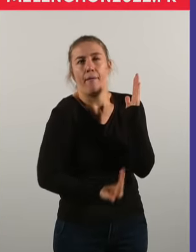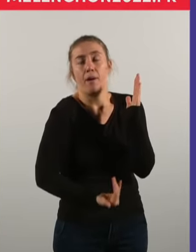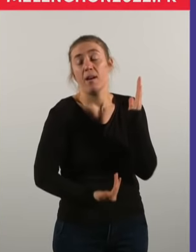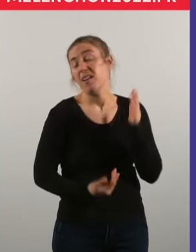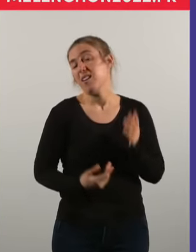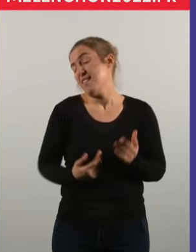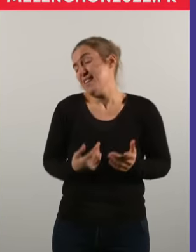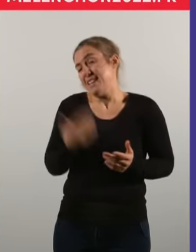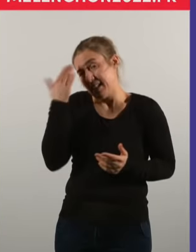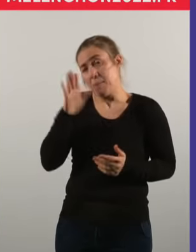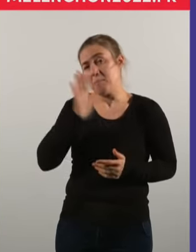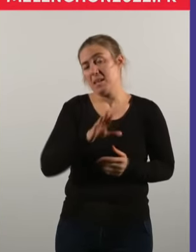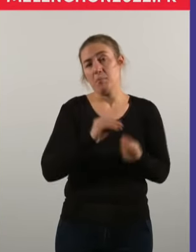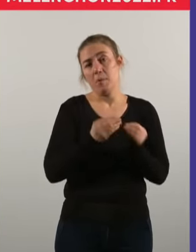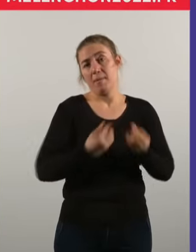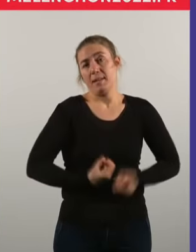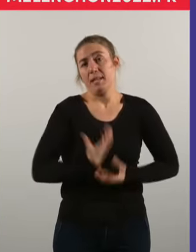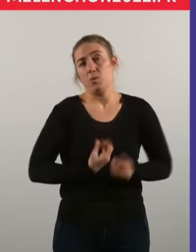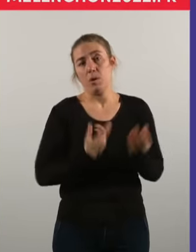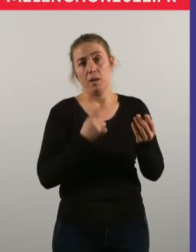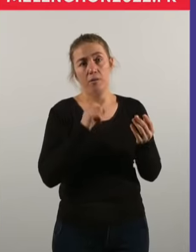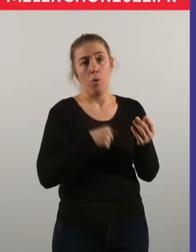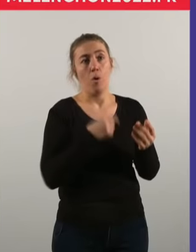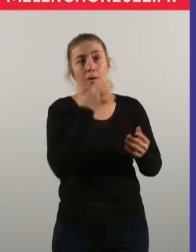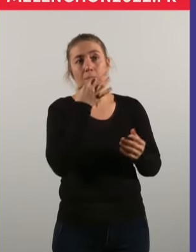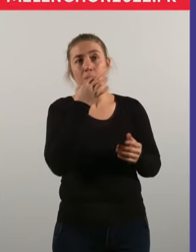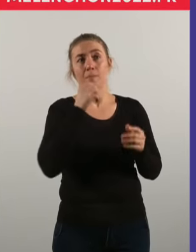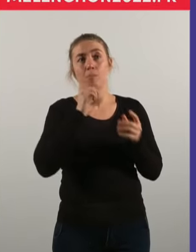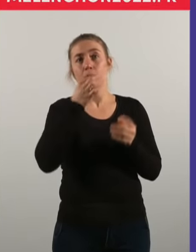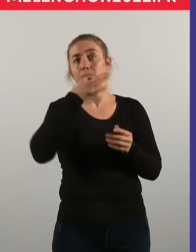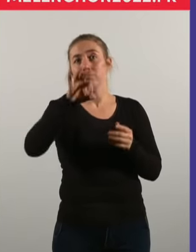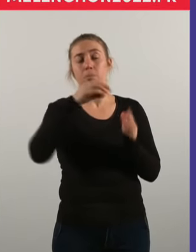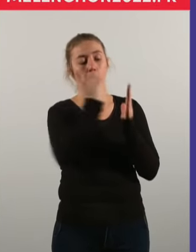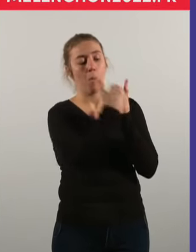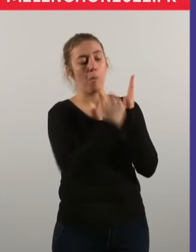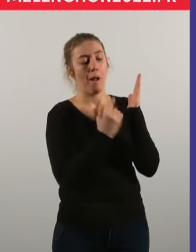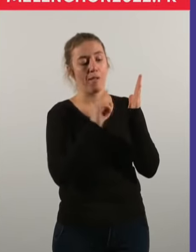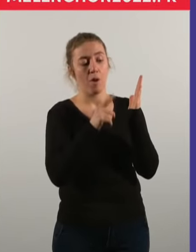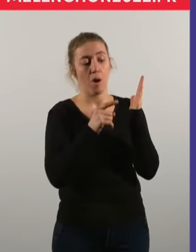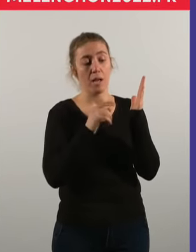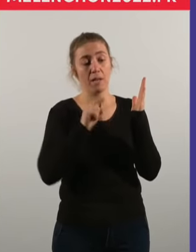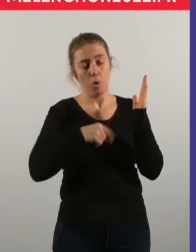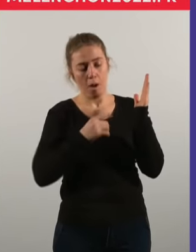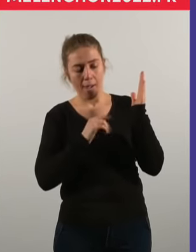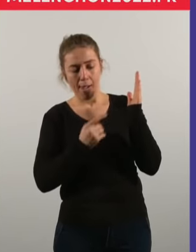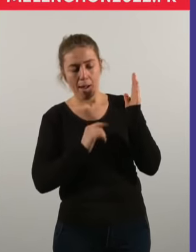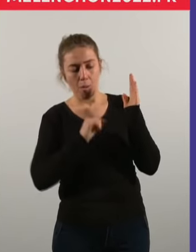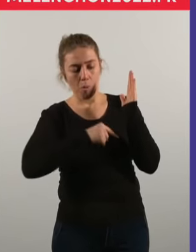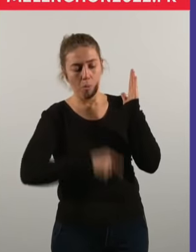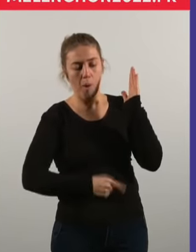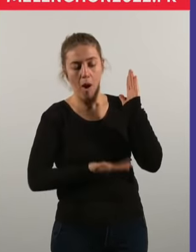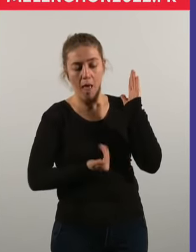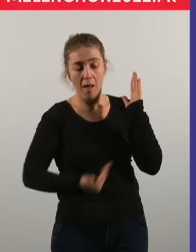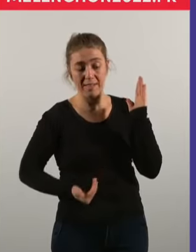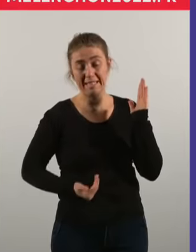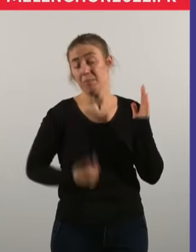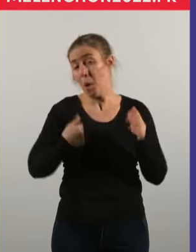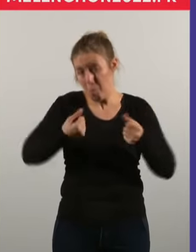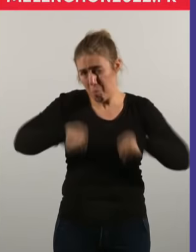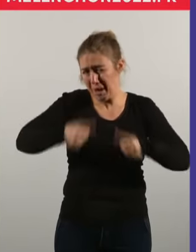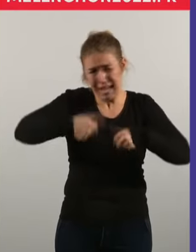dire, c'est ce qu'on va pas dire. Parce que là, je peux rester 3 heures, hein, si vous voulez. Et voilà. Alors.